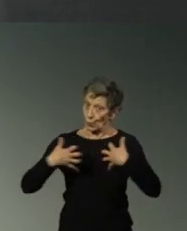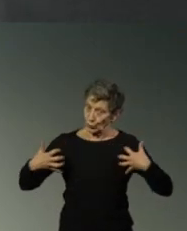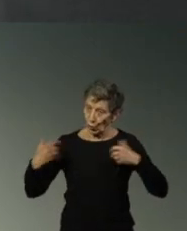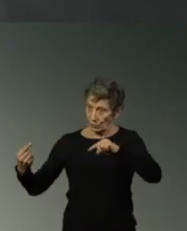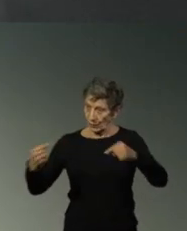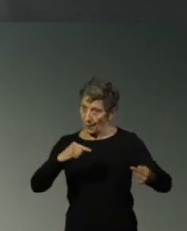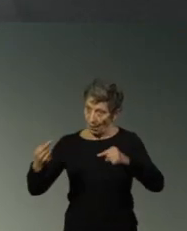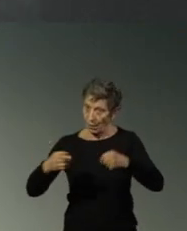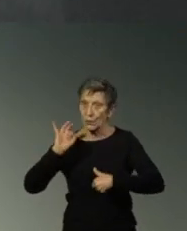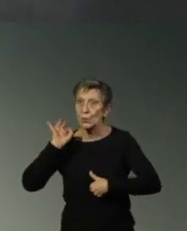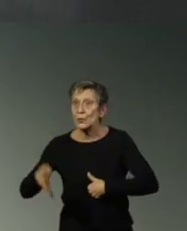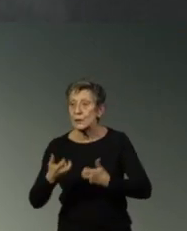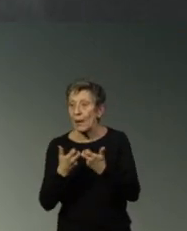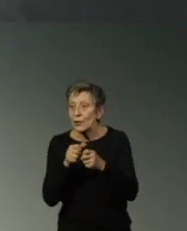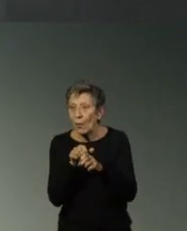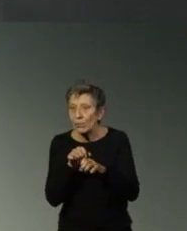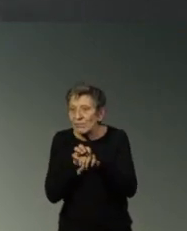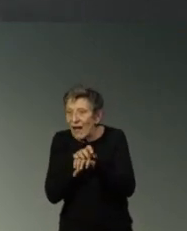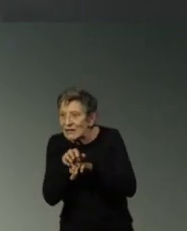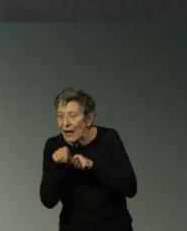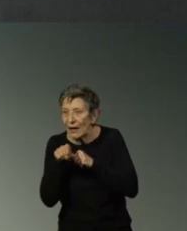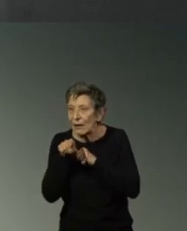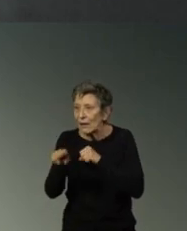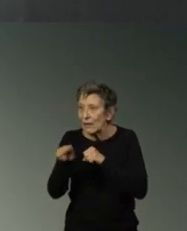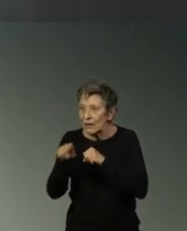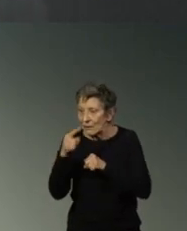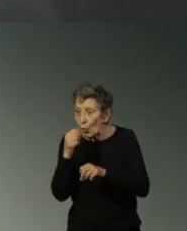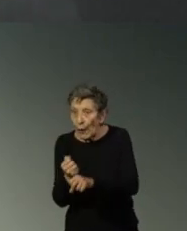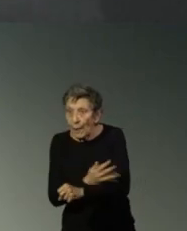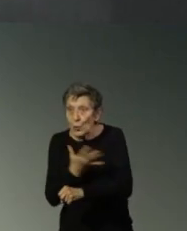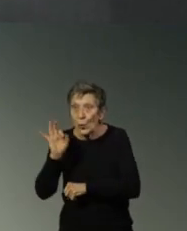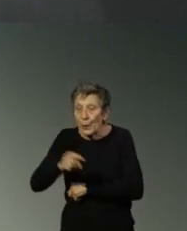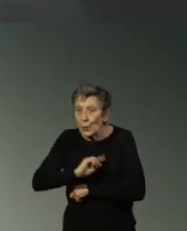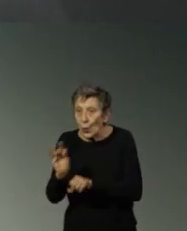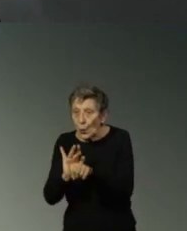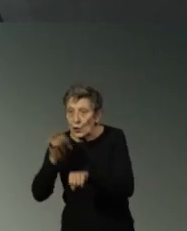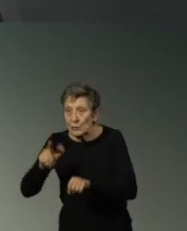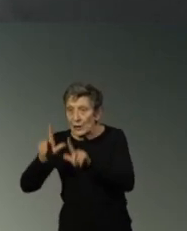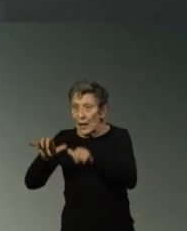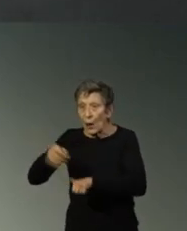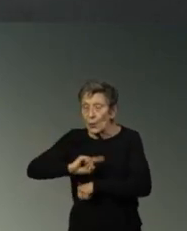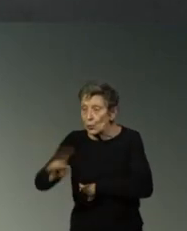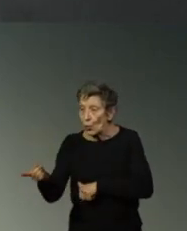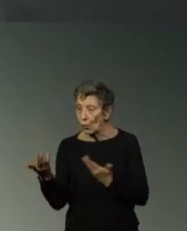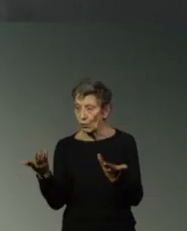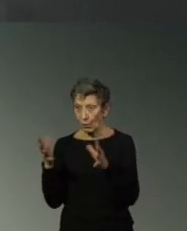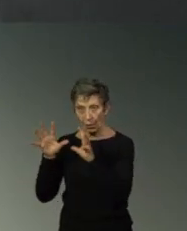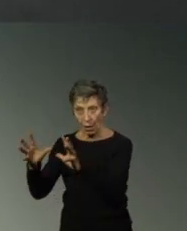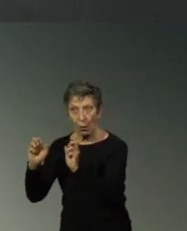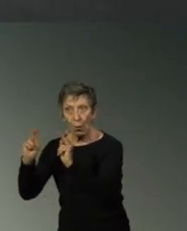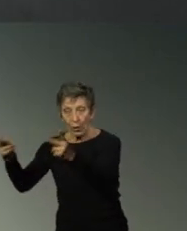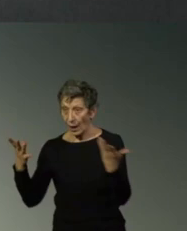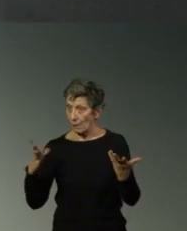tel type d'insecte ressent tel type d'émotion ou a telle sensibilité? Mais il y en a pour qui c'est absolument incontestable. Nous